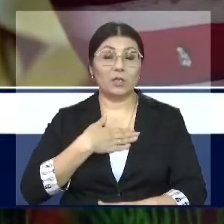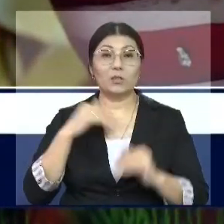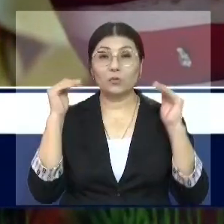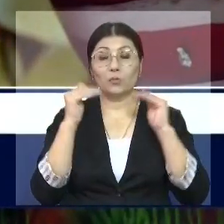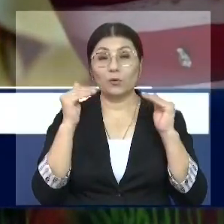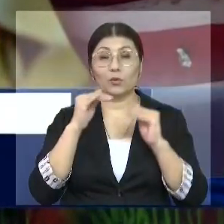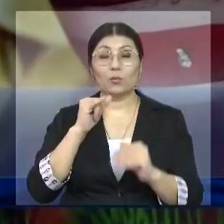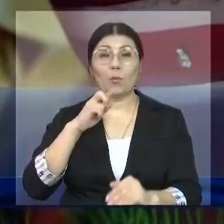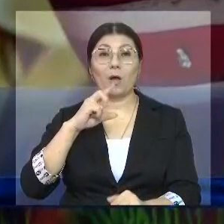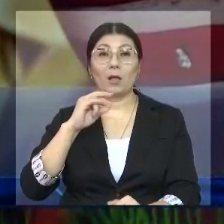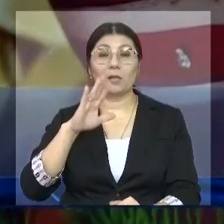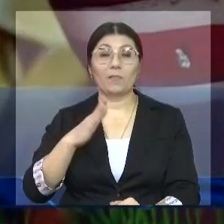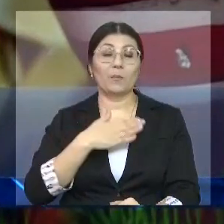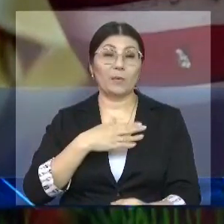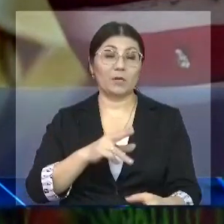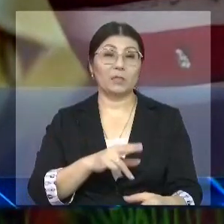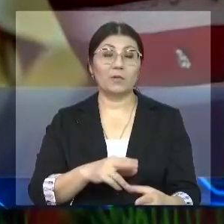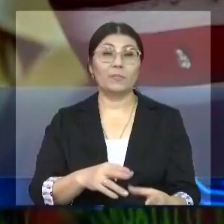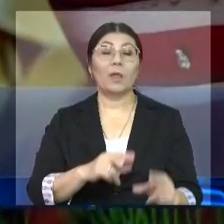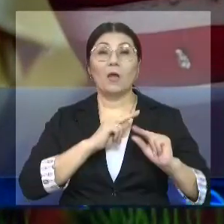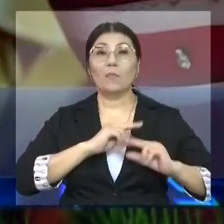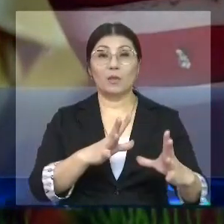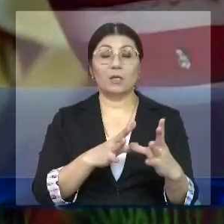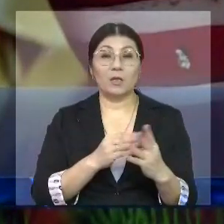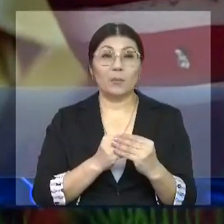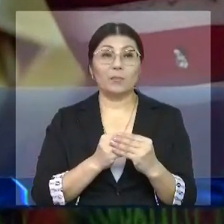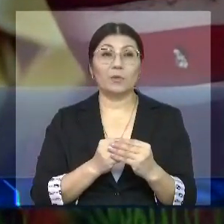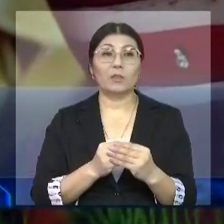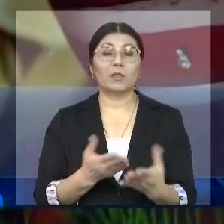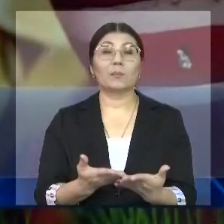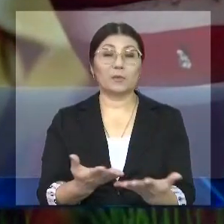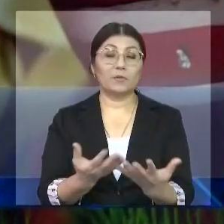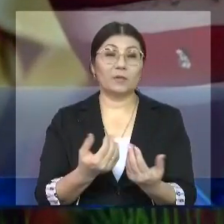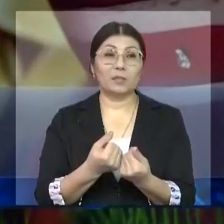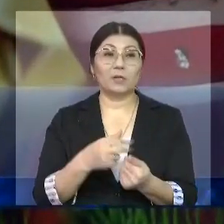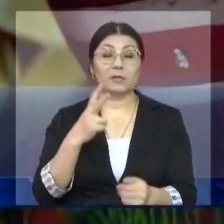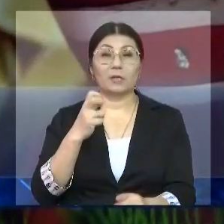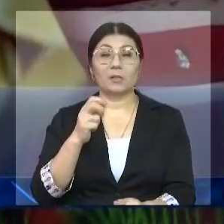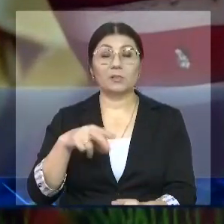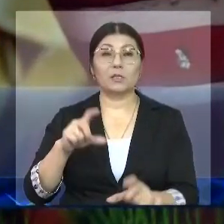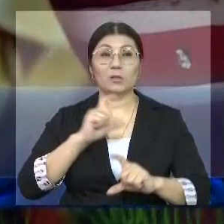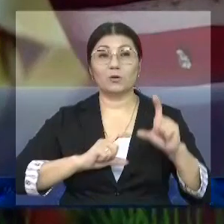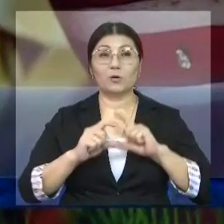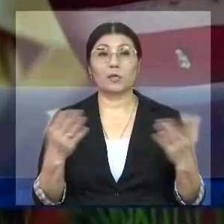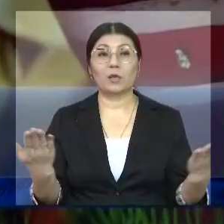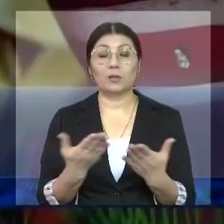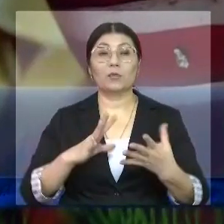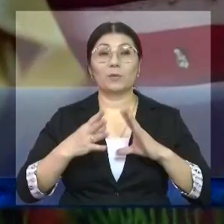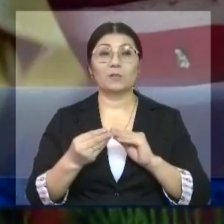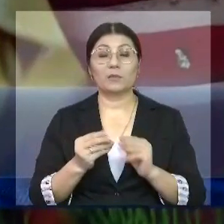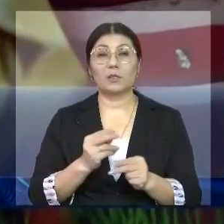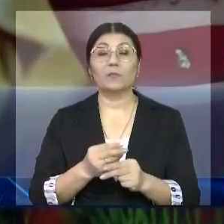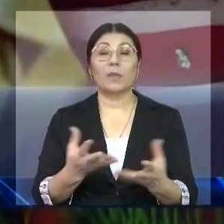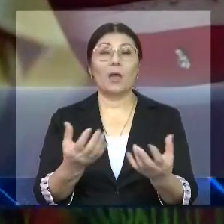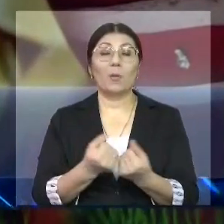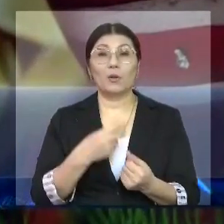И мы с ними наладили такое хорошее сотрудничество, да, в результате которого мы приняли 300 студентов, которые в результате обучения